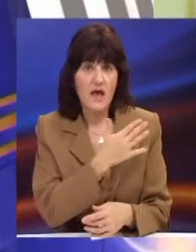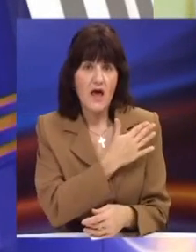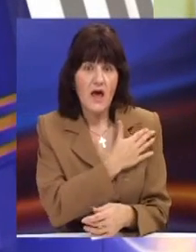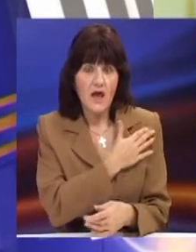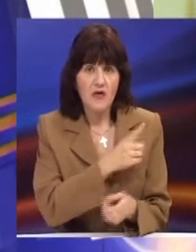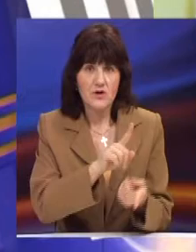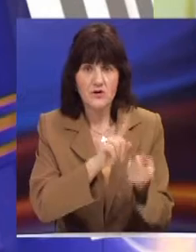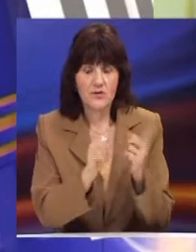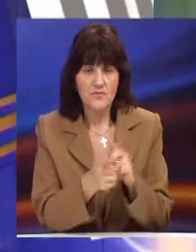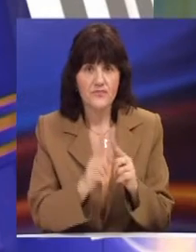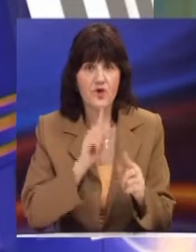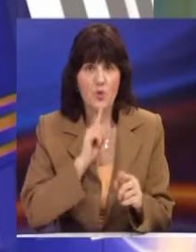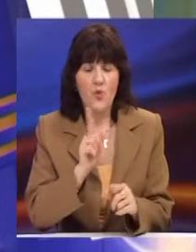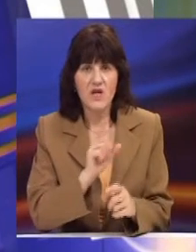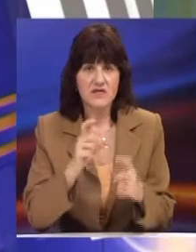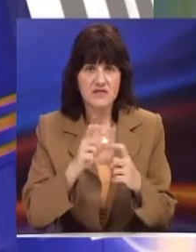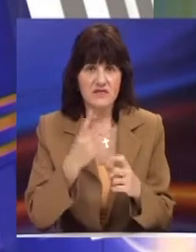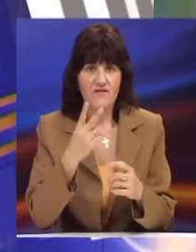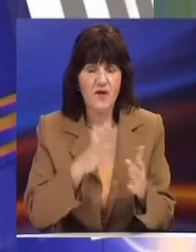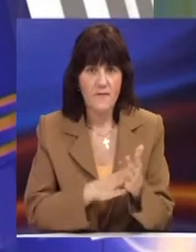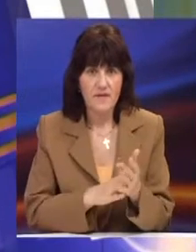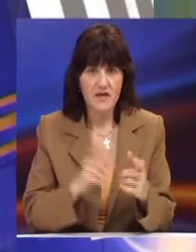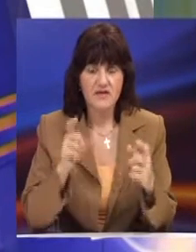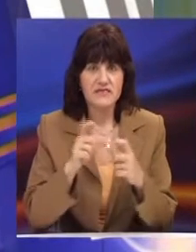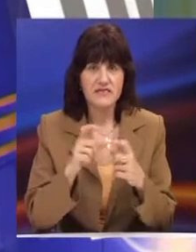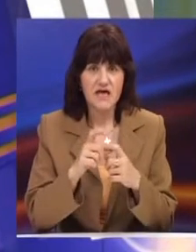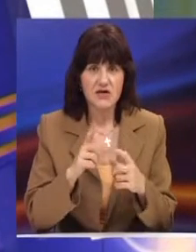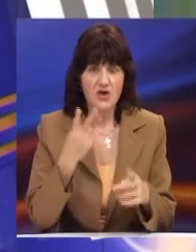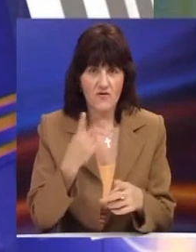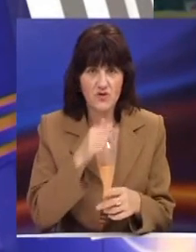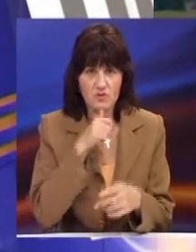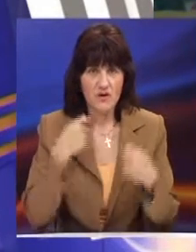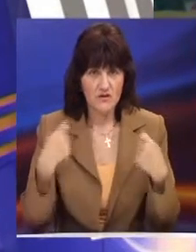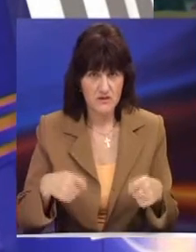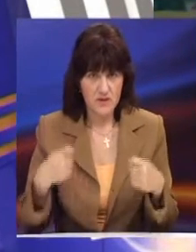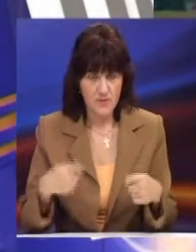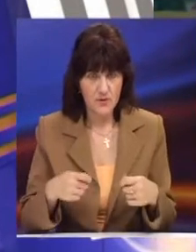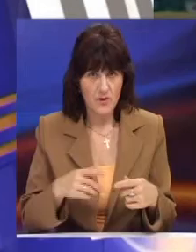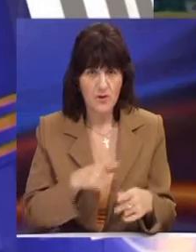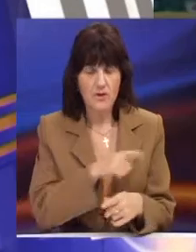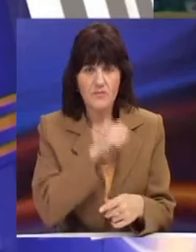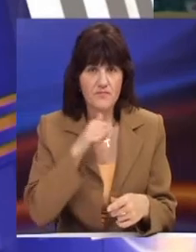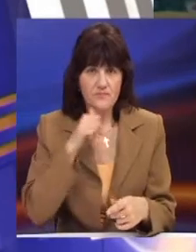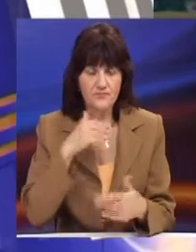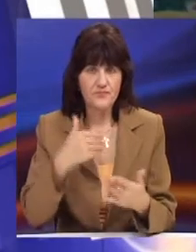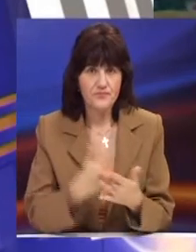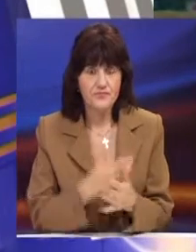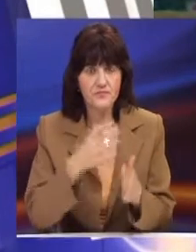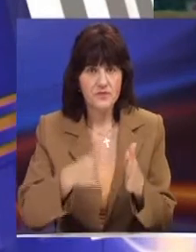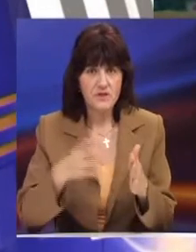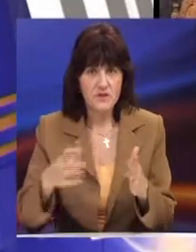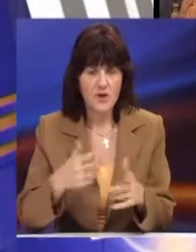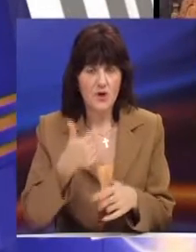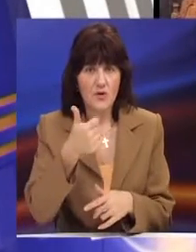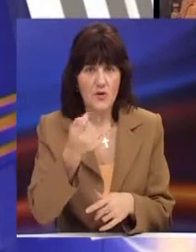mesto gradonačelnika dolazi kadar koji nije iz SVM-a, Saša Vučinić iz Demokratske stranke. Stabilnu većinu u vlasti, svak sa svojim